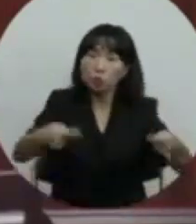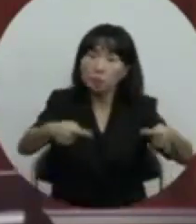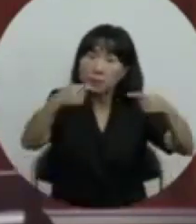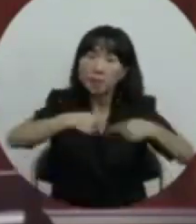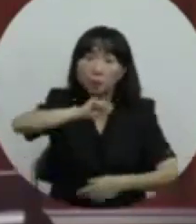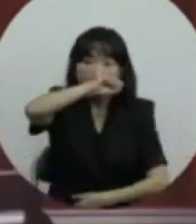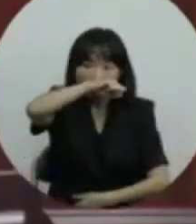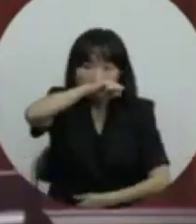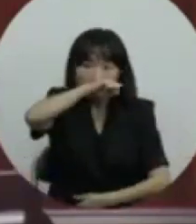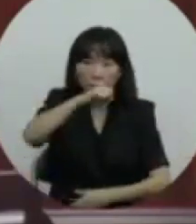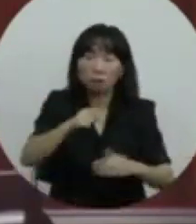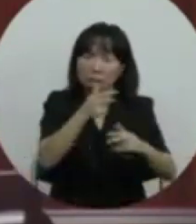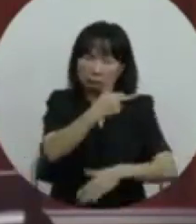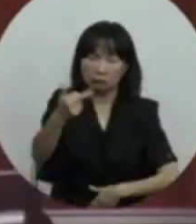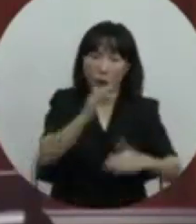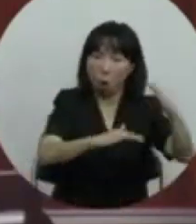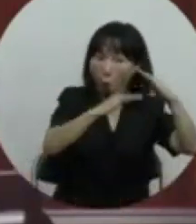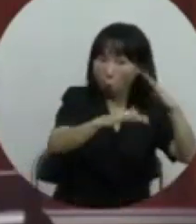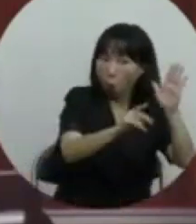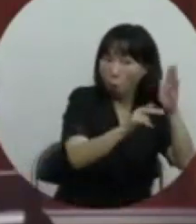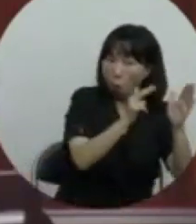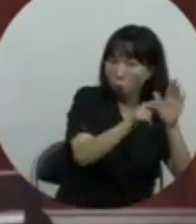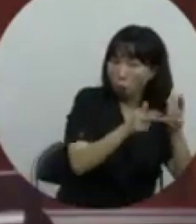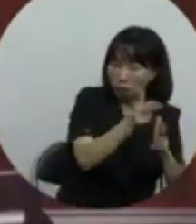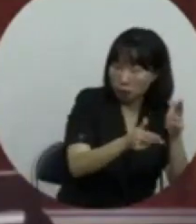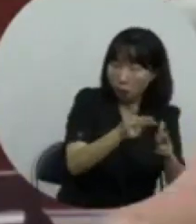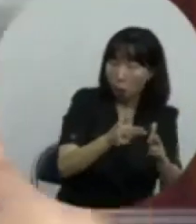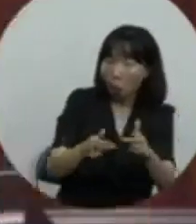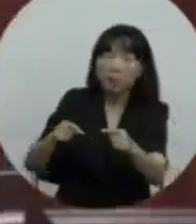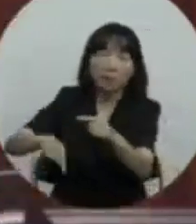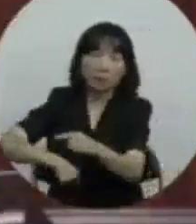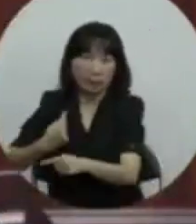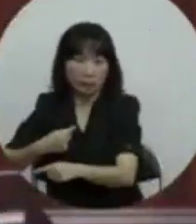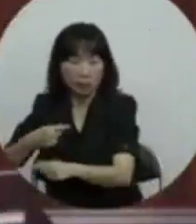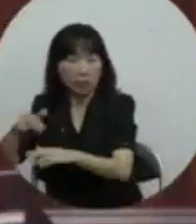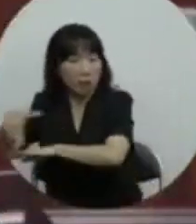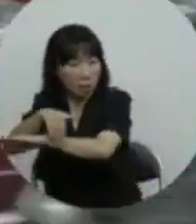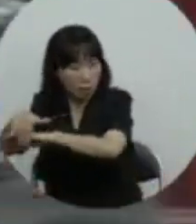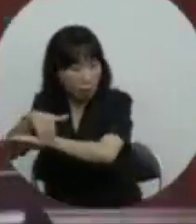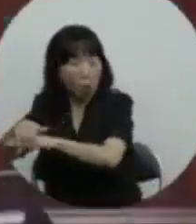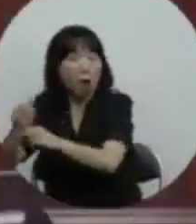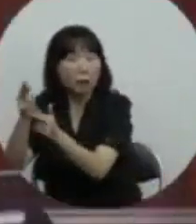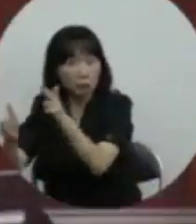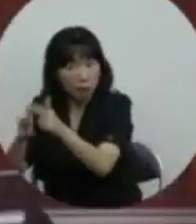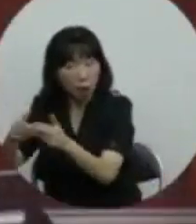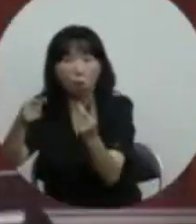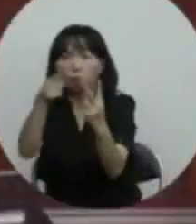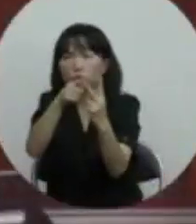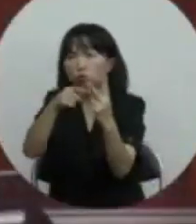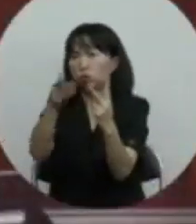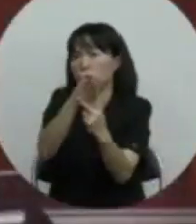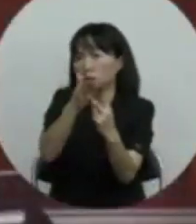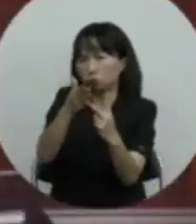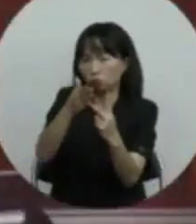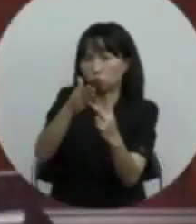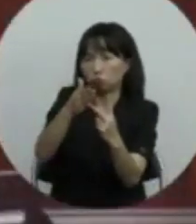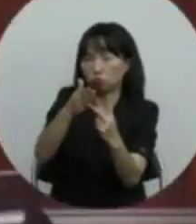사업을 크게 공모사업, 읍면동 자치계획형 사업, 일반참여예산 사업으로 구분하여 운영